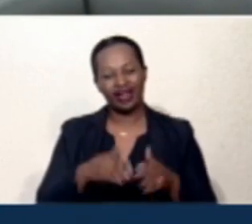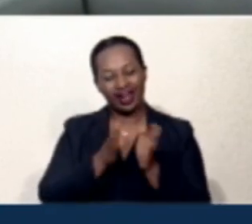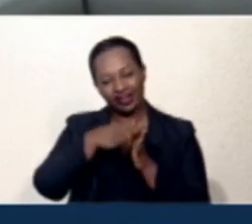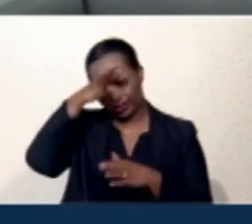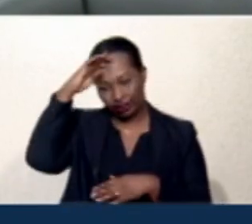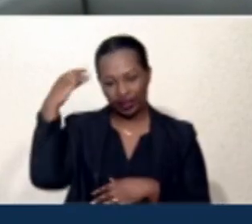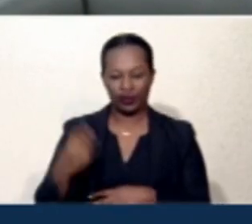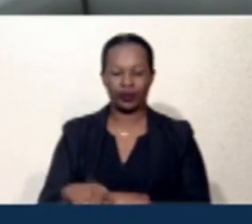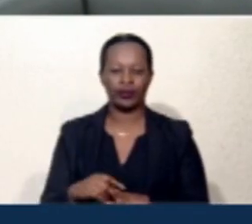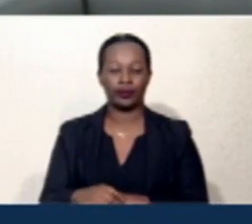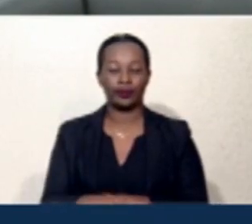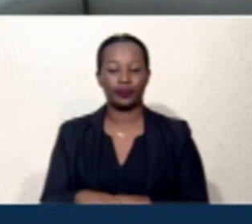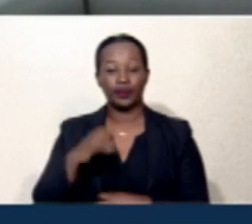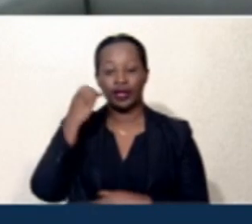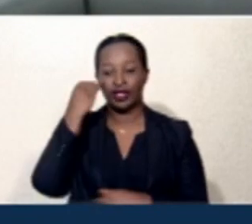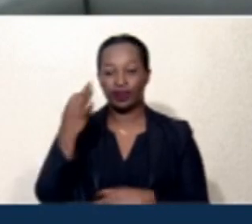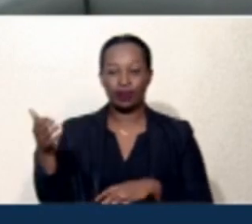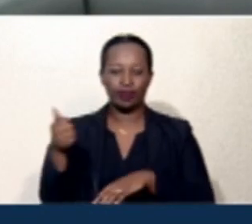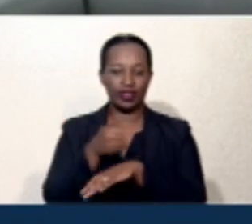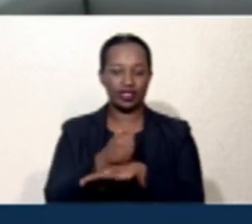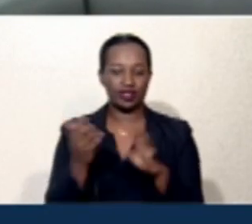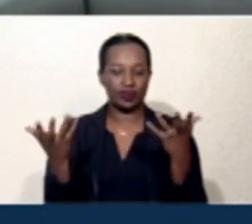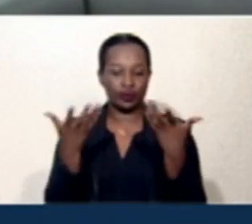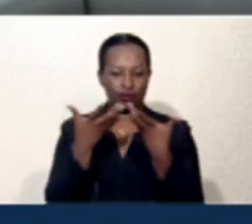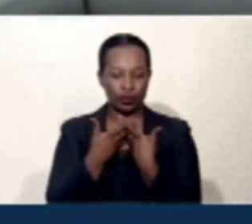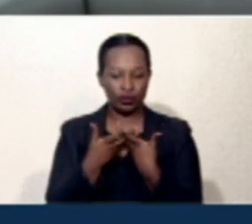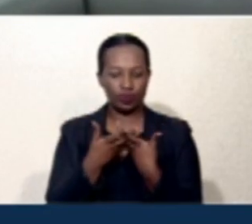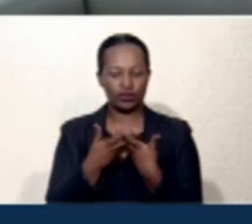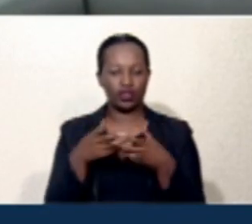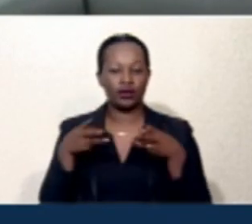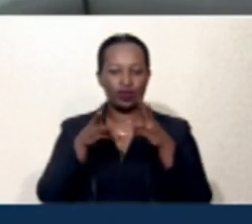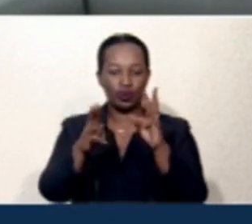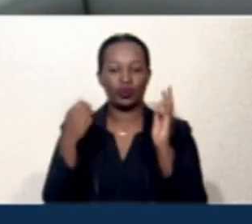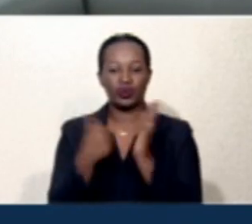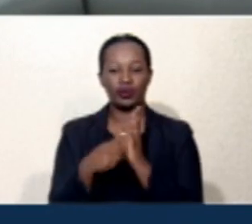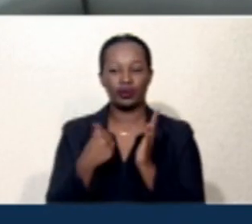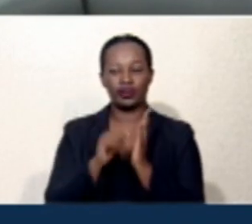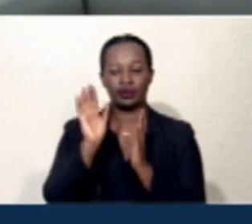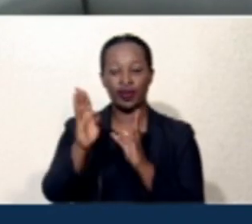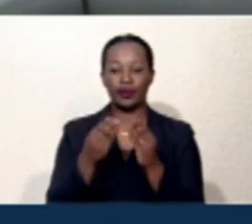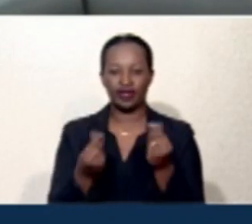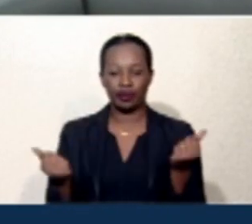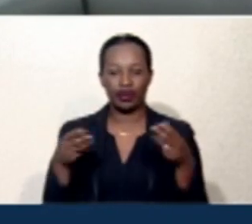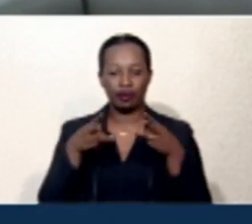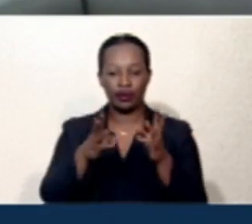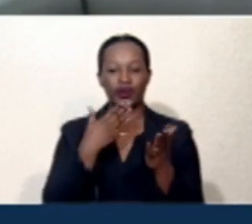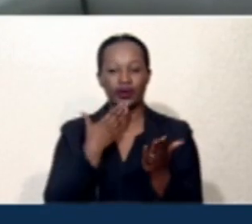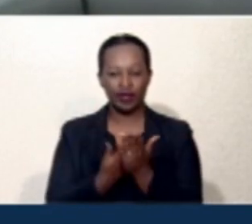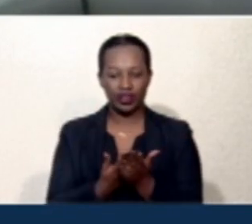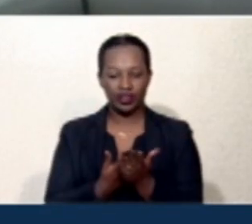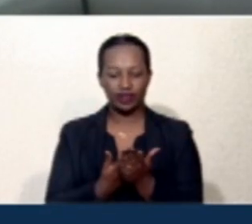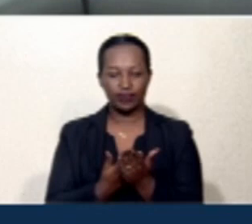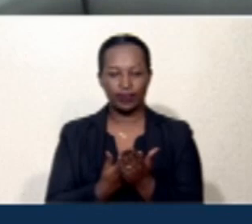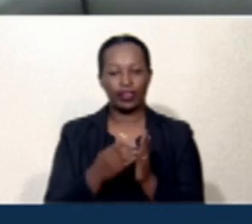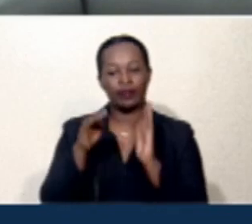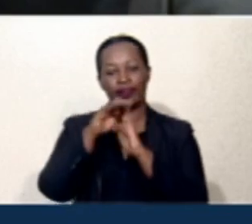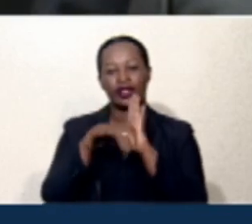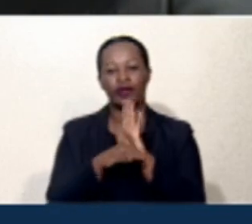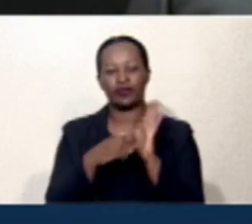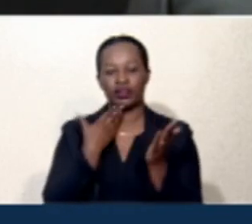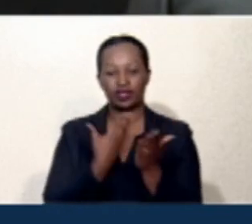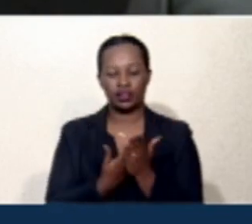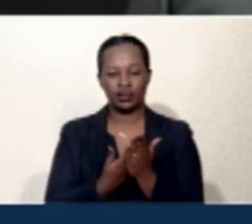birabagora. Iyo rero hagiyeho ubuhuza ku buryo ibibazo byabo bikemuka mu buryo bwiza, ni gahunda